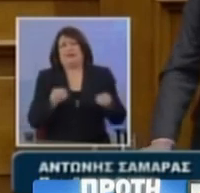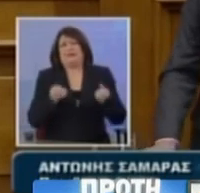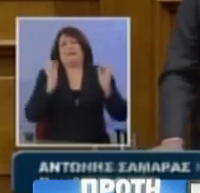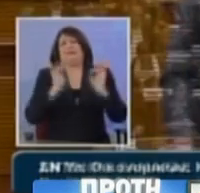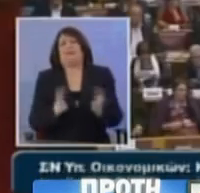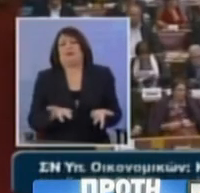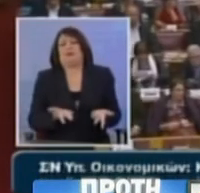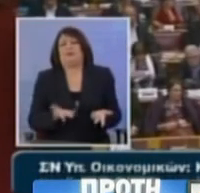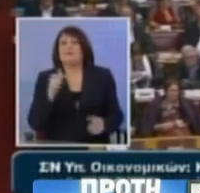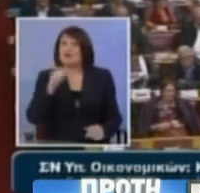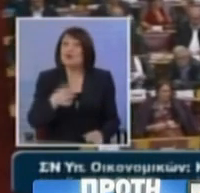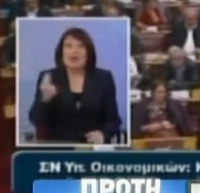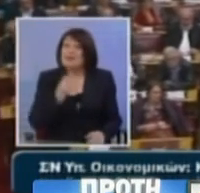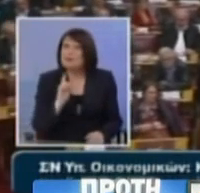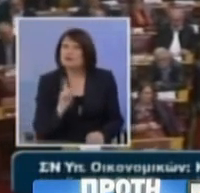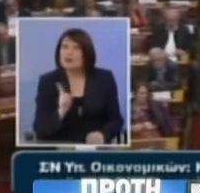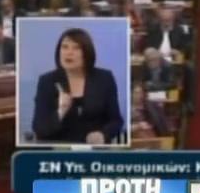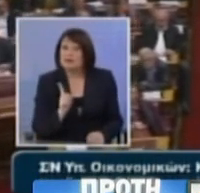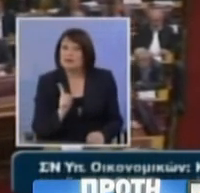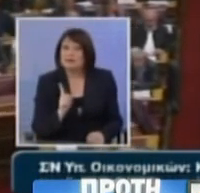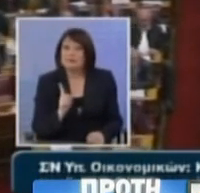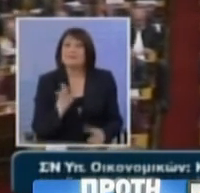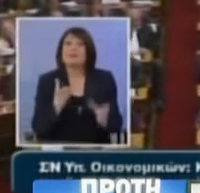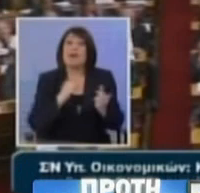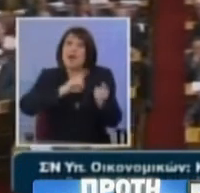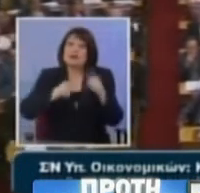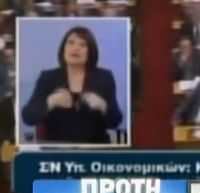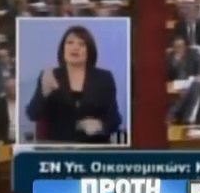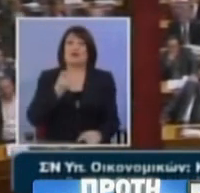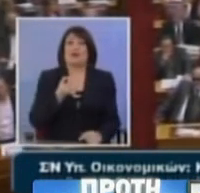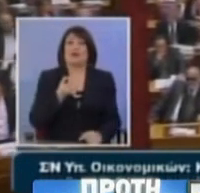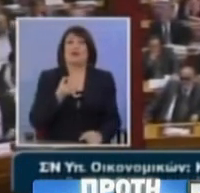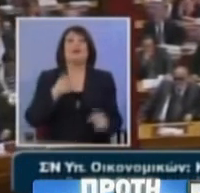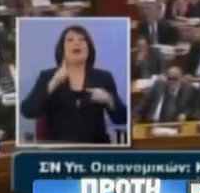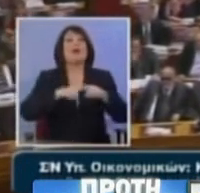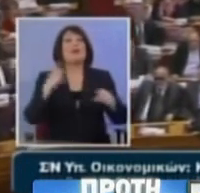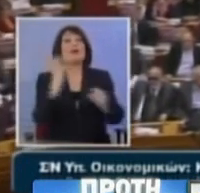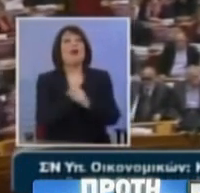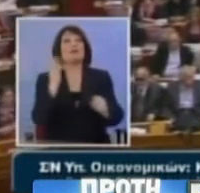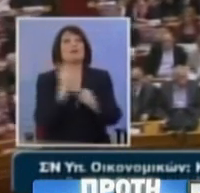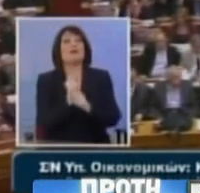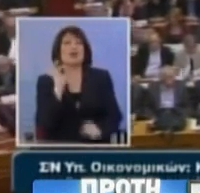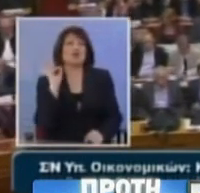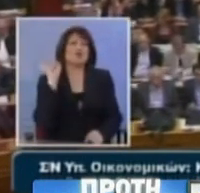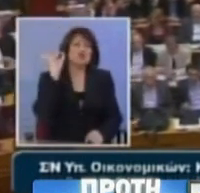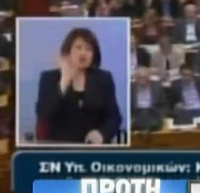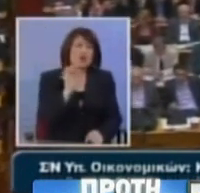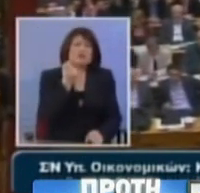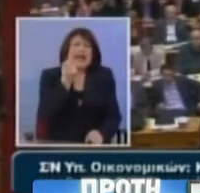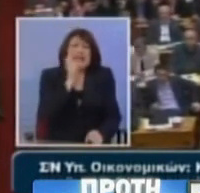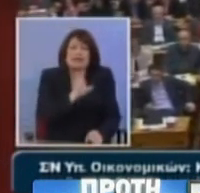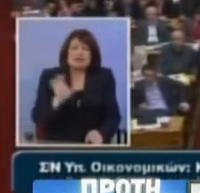το λένε πια. Πολλοί λένε το αντίθετο. Η Ελλάδα κατάφερε να πετύχει στόχους που λίγες χώρες θα